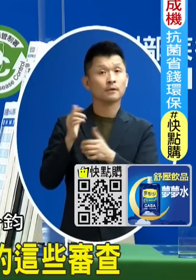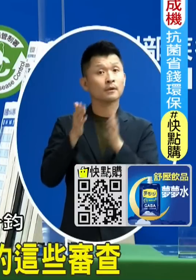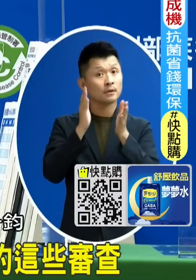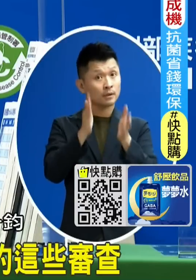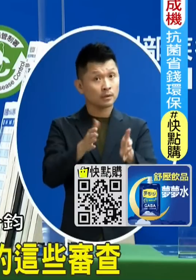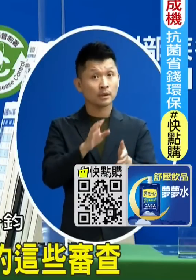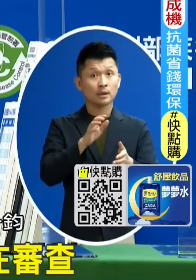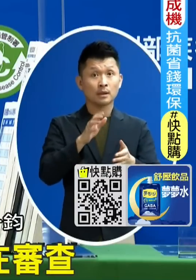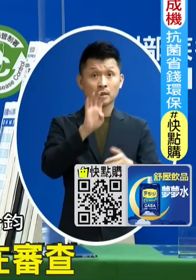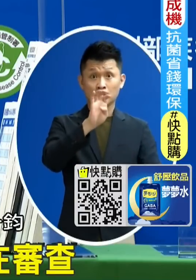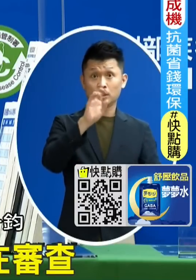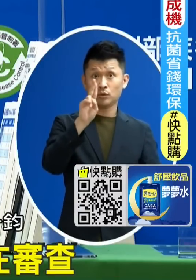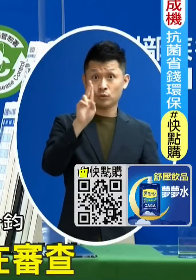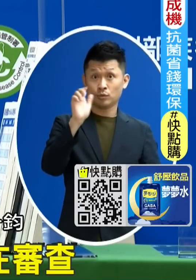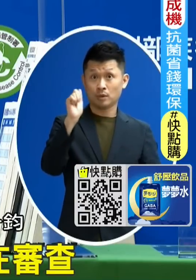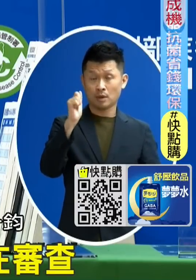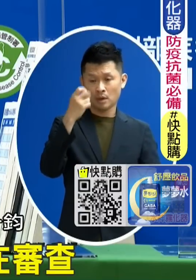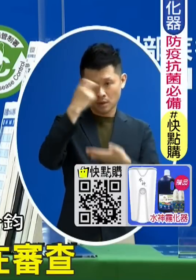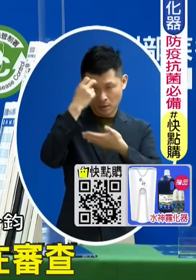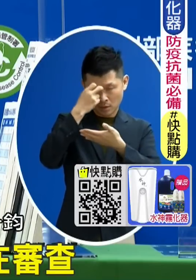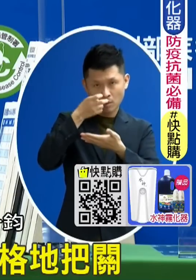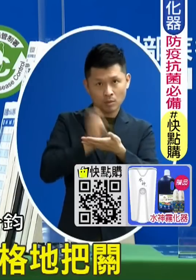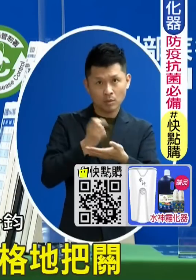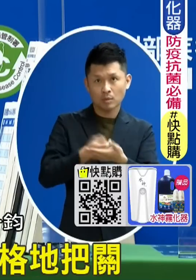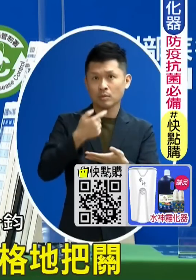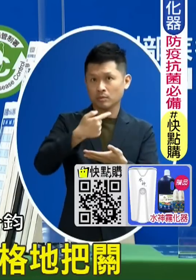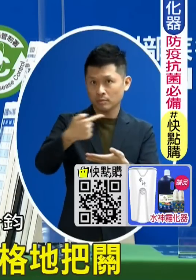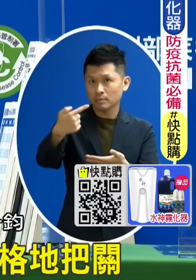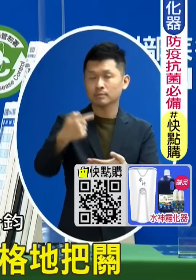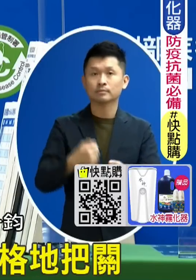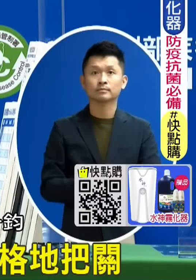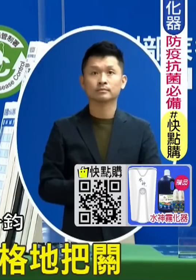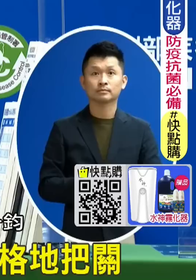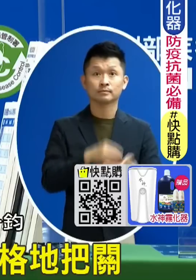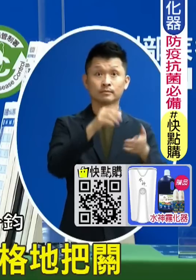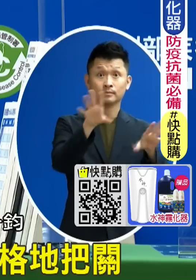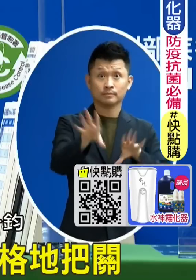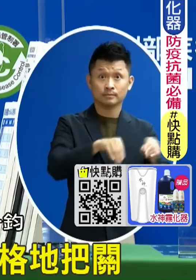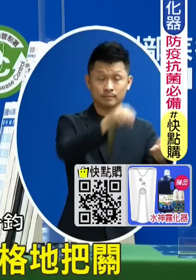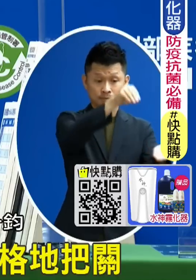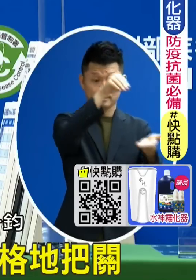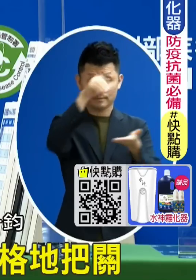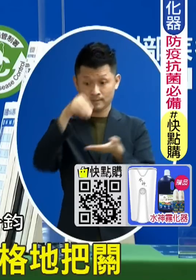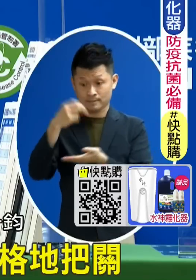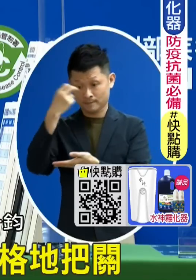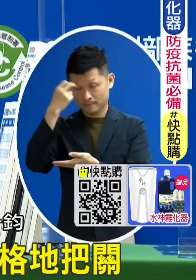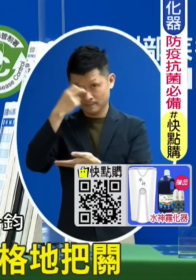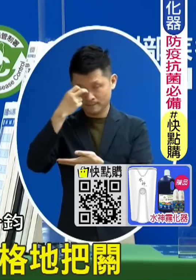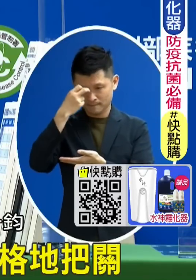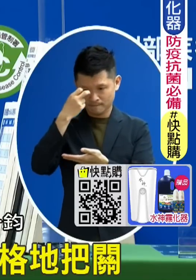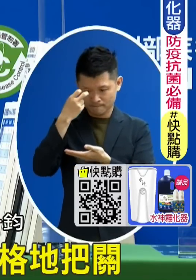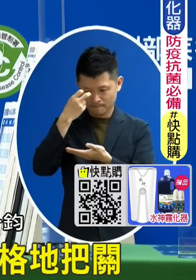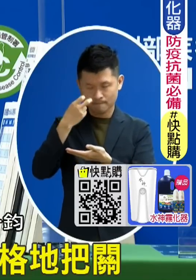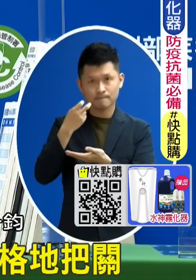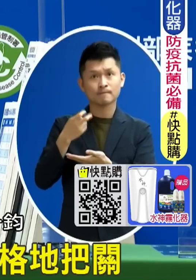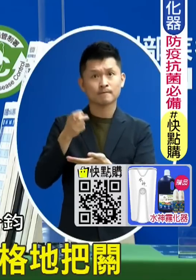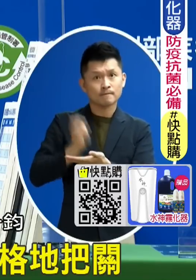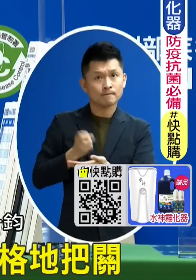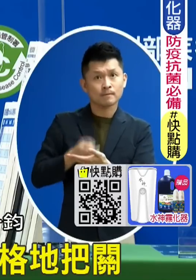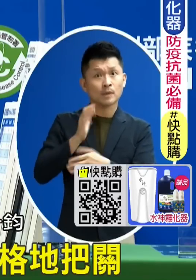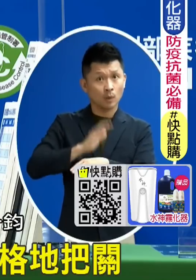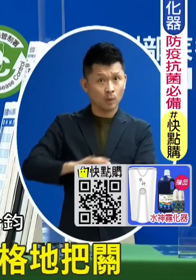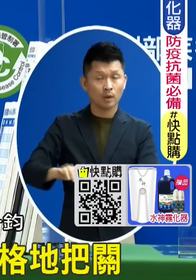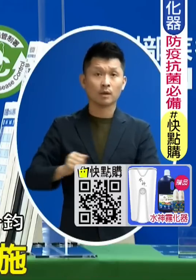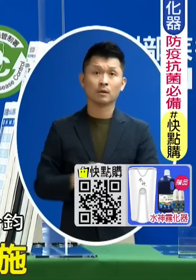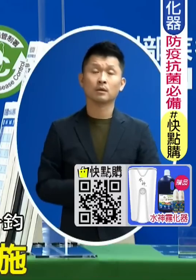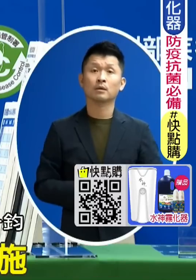我们食药署它其实针对这个 EUA 的这些审查，都其实算是蛮严格在审查。那针对送审的资料，都会 严格的把关哦。不过有很多的